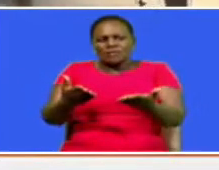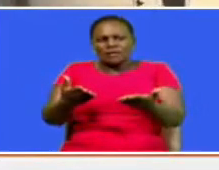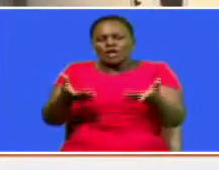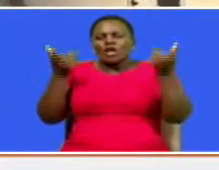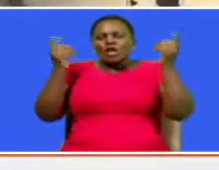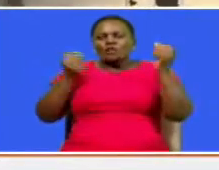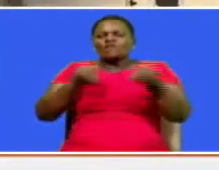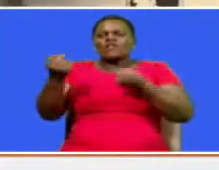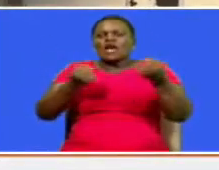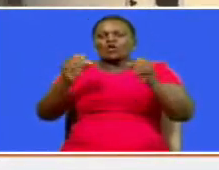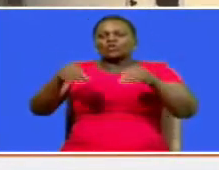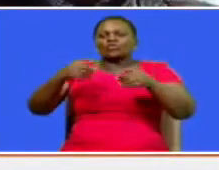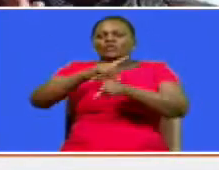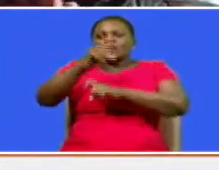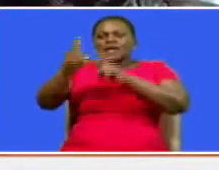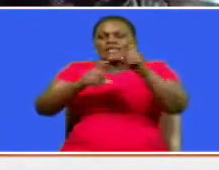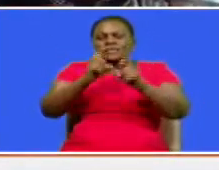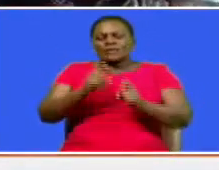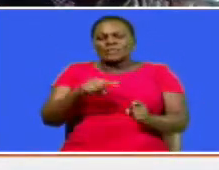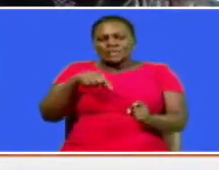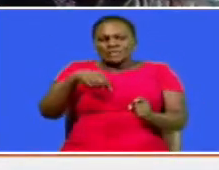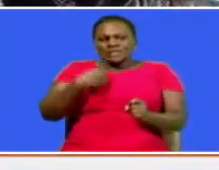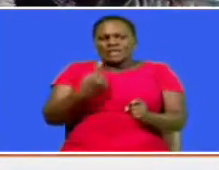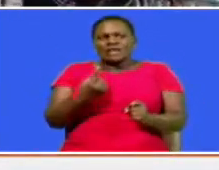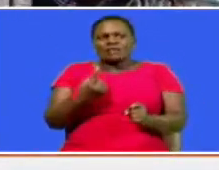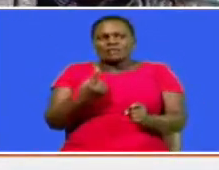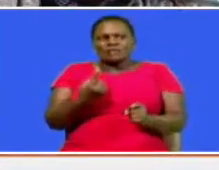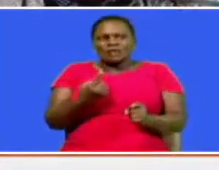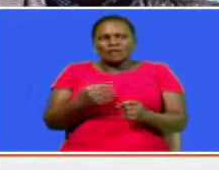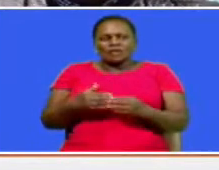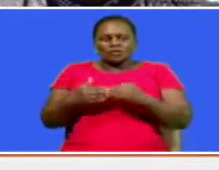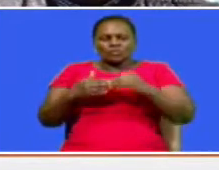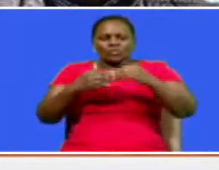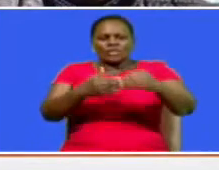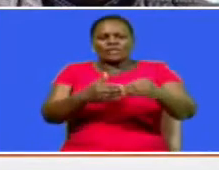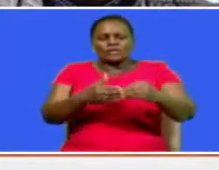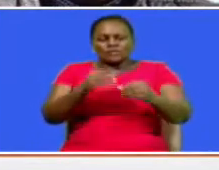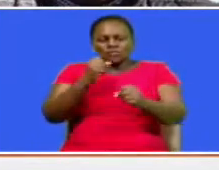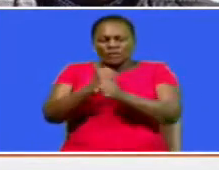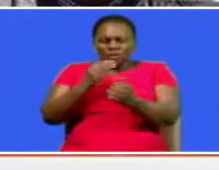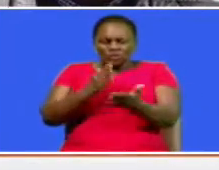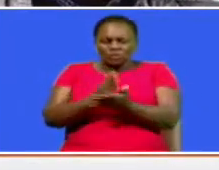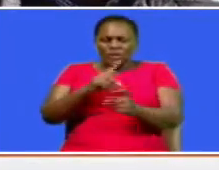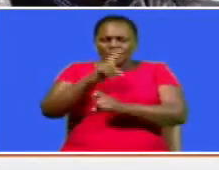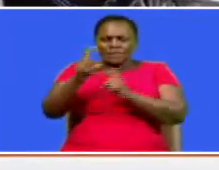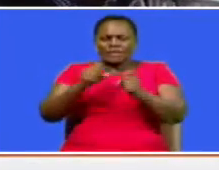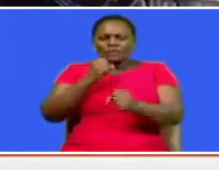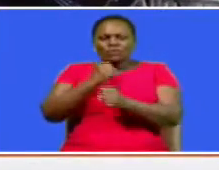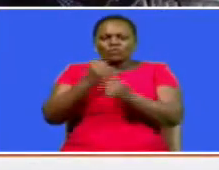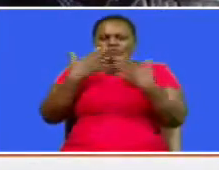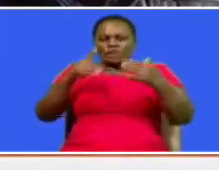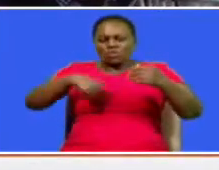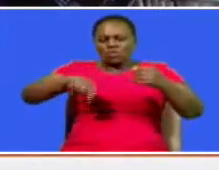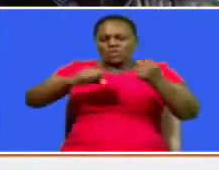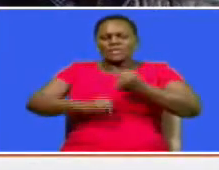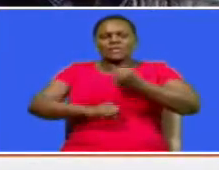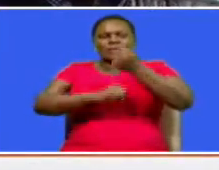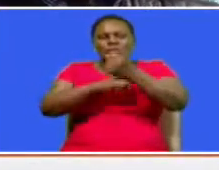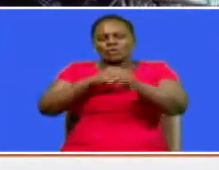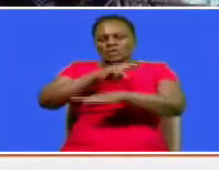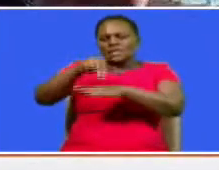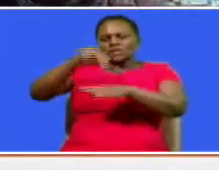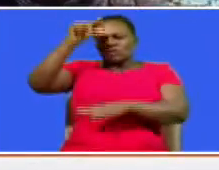ili kufanikisha mchakato wote. We will partner as counties to ensure that examinations are done very well. We will support the national